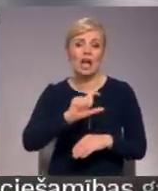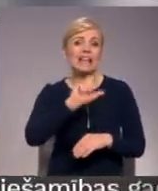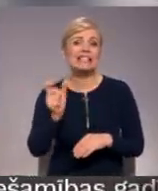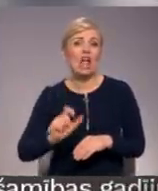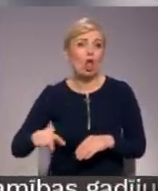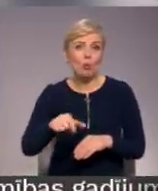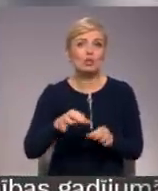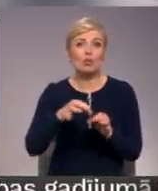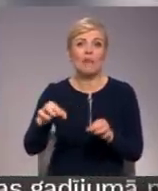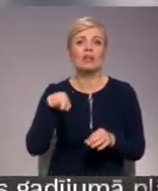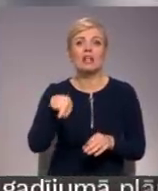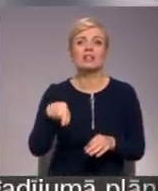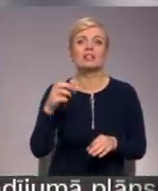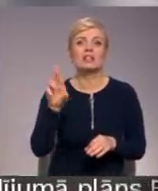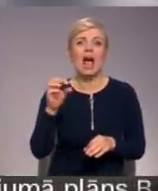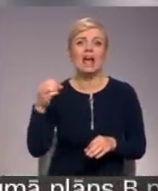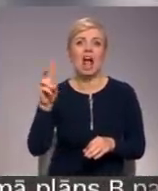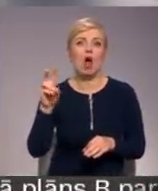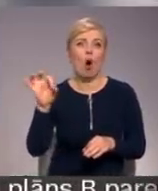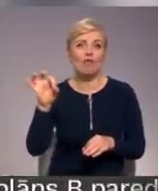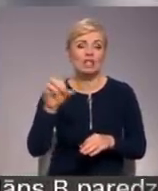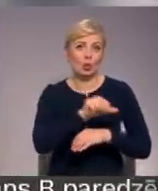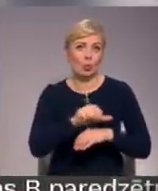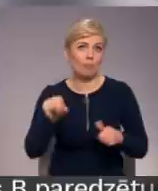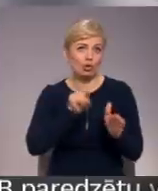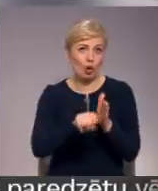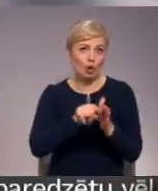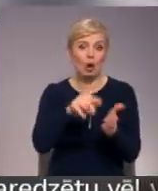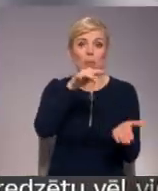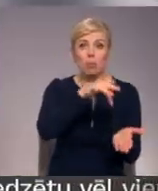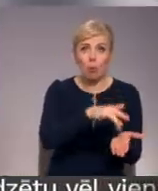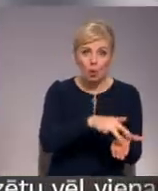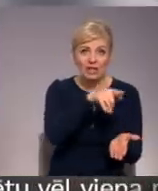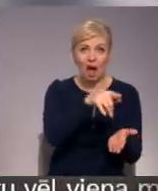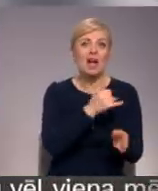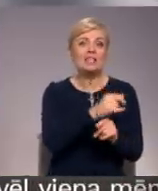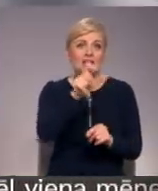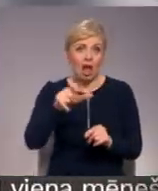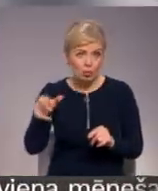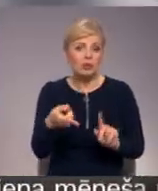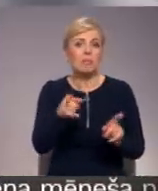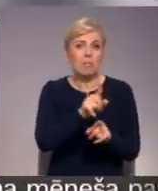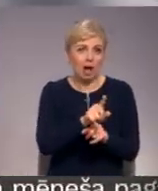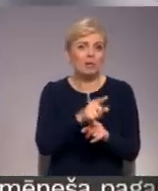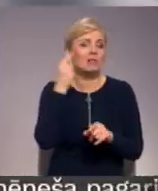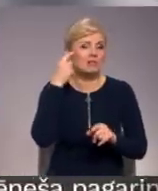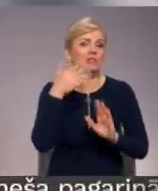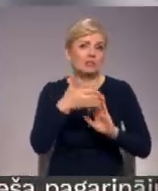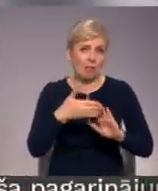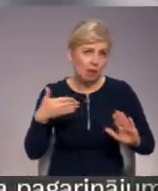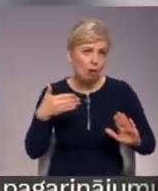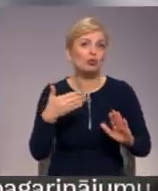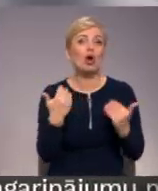novada Terehovas robežu kontrolas punktā ceļotāji pārmaiņas uztvēruši ar sapratni, taču no šodienas situācija varētu mainīties, jo